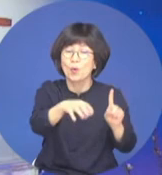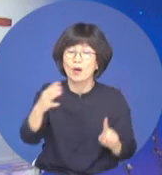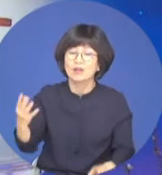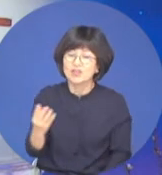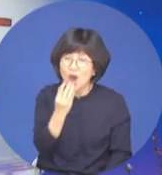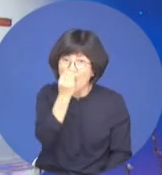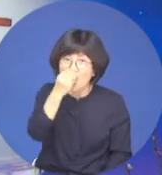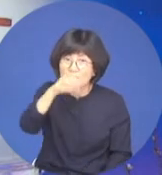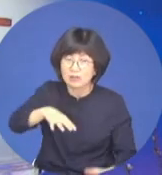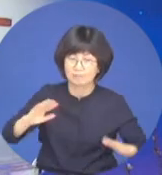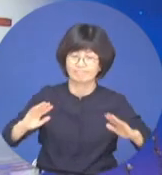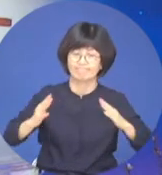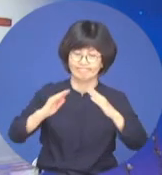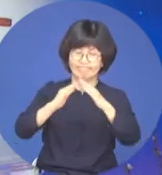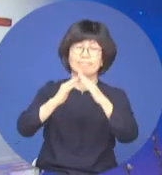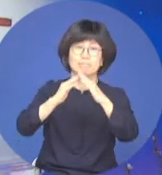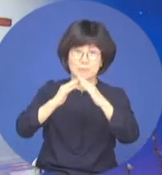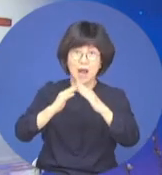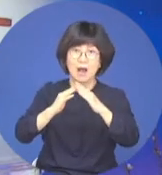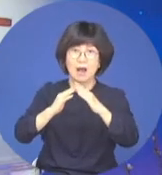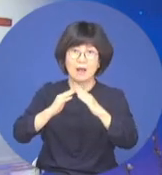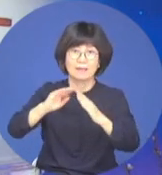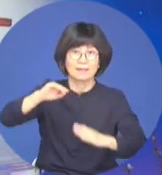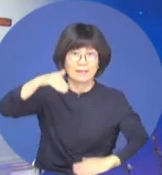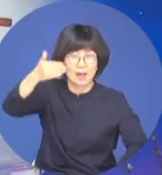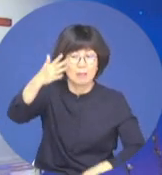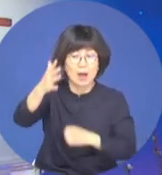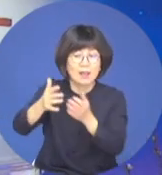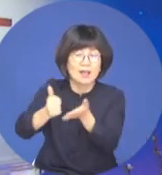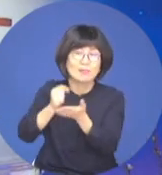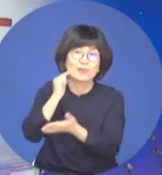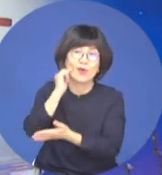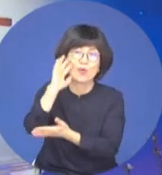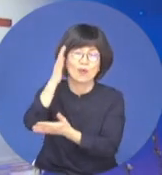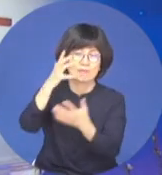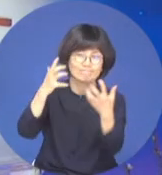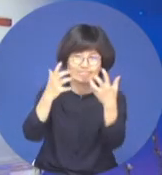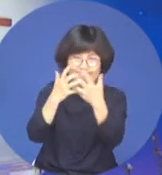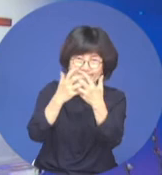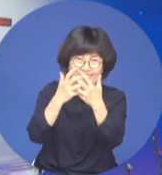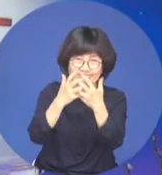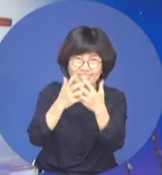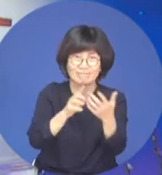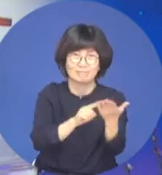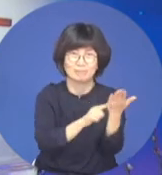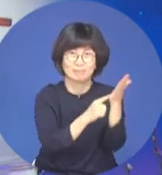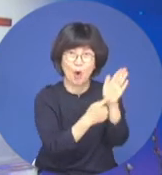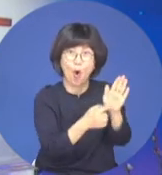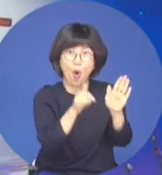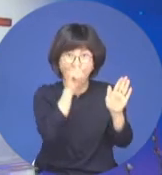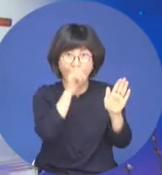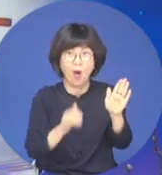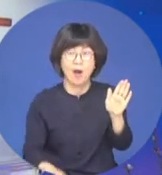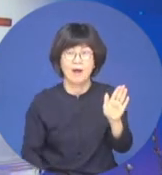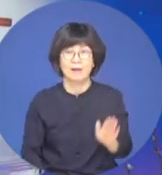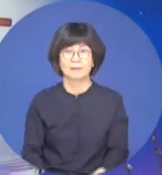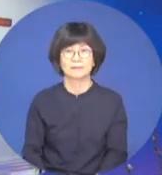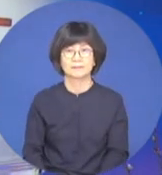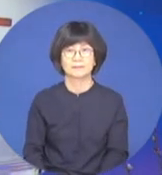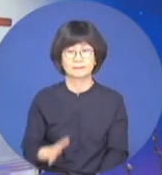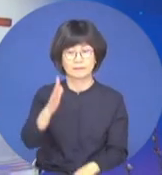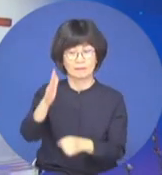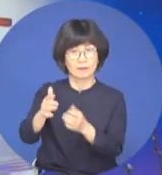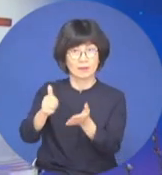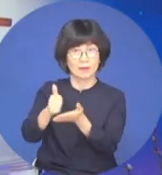그 성전 안에 하나님의 영광이 가득함이더라. 하나님의 영광이 가득했다 그랬어요. 여러분, 부흥이